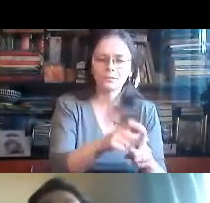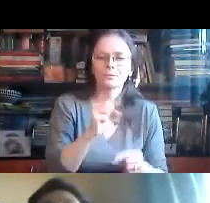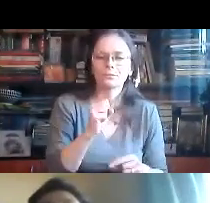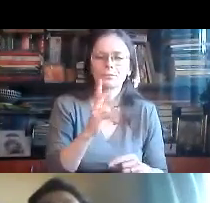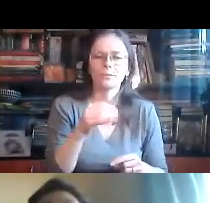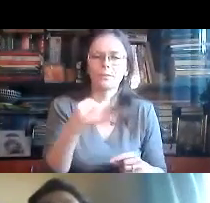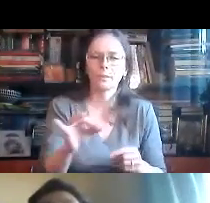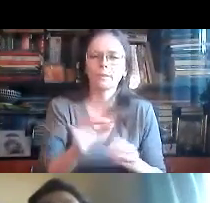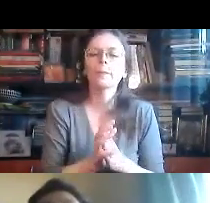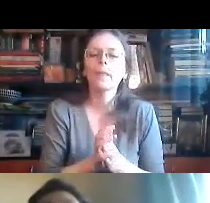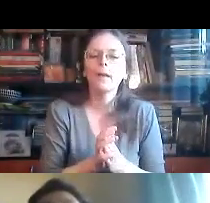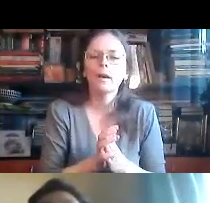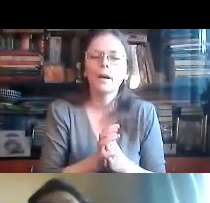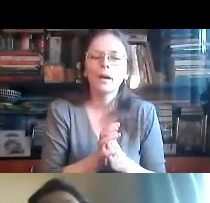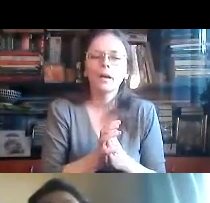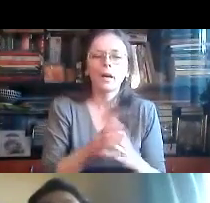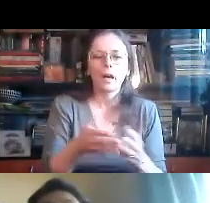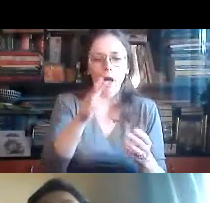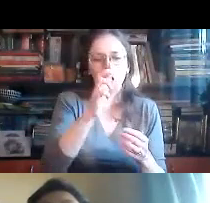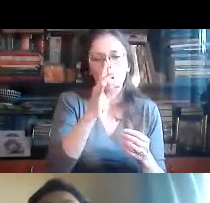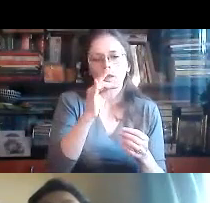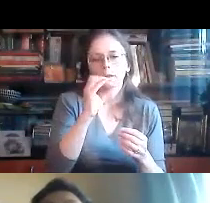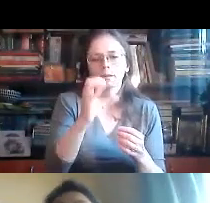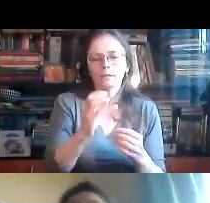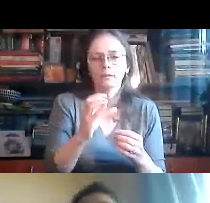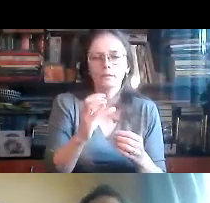Угу. Ну вот давайте я...